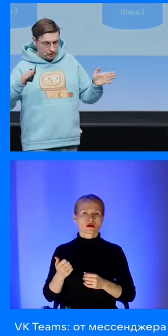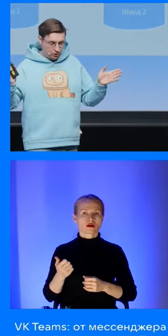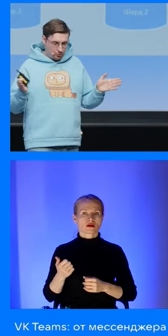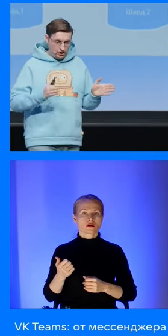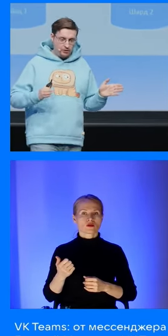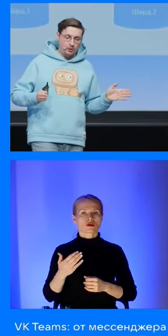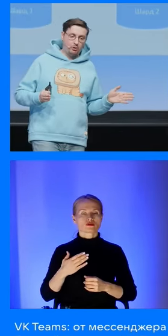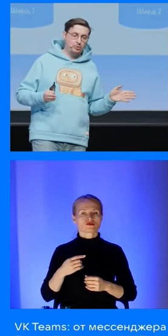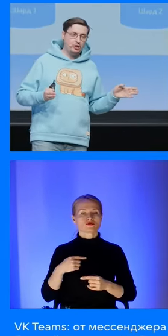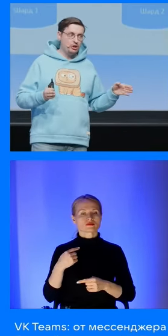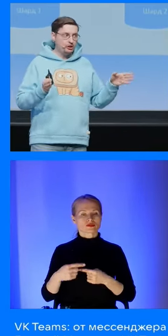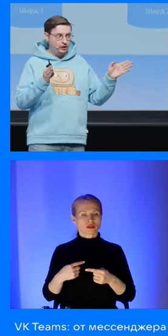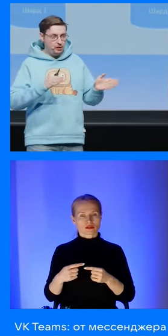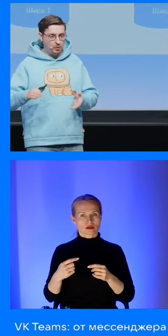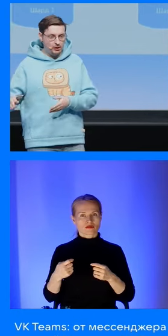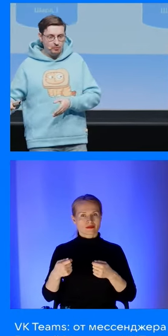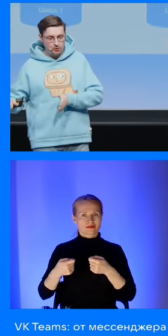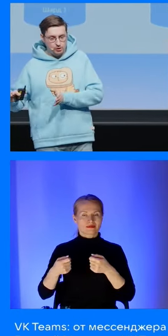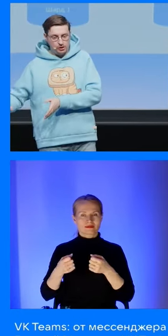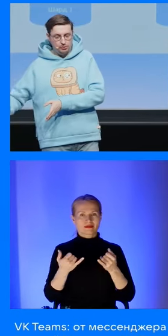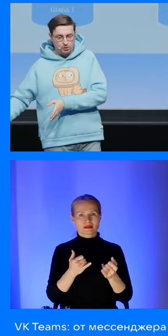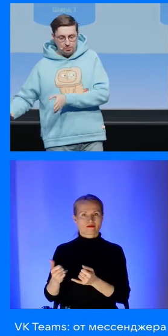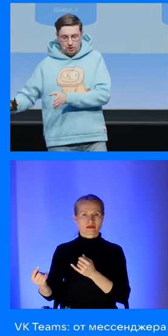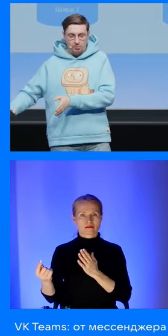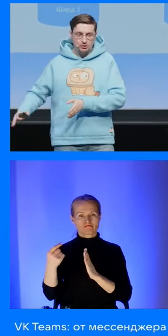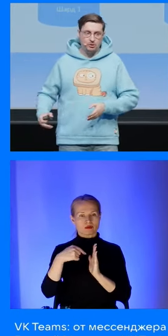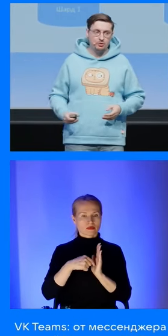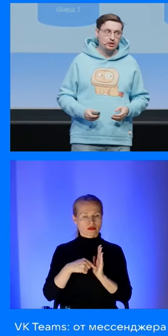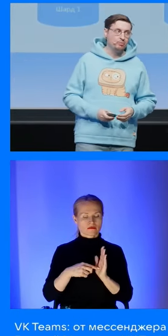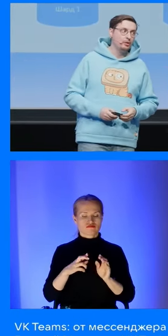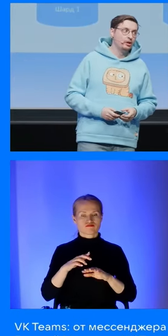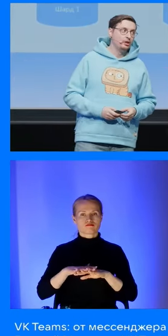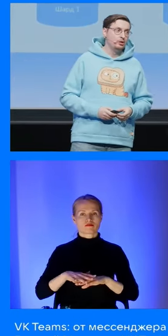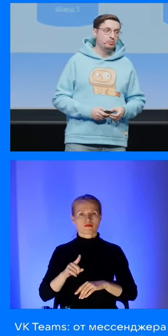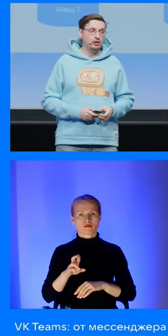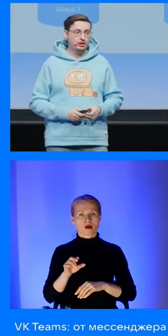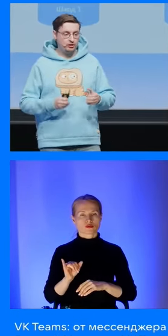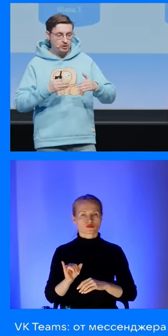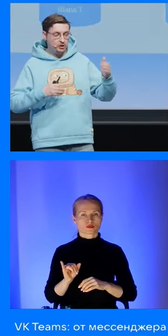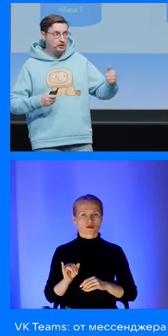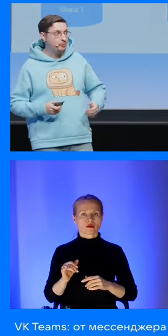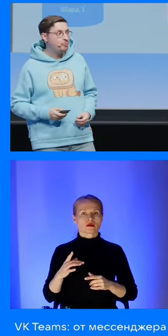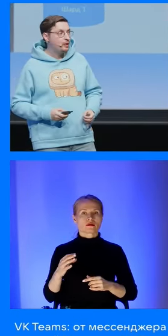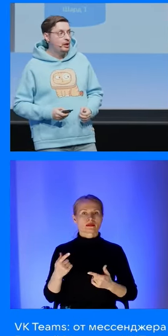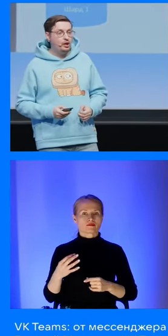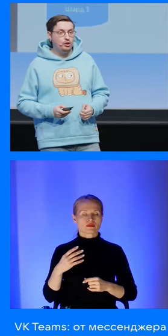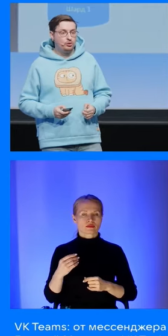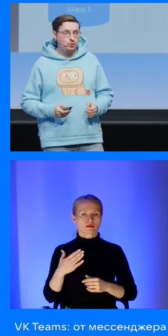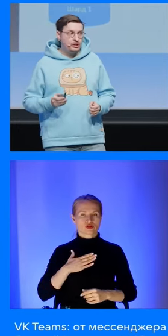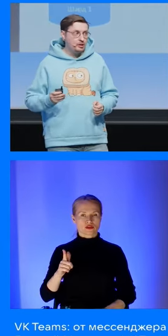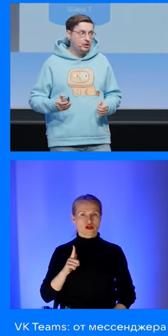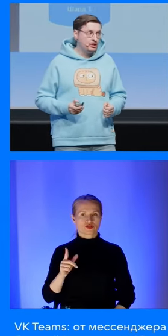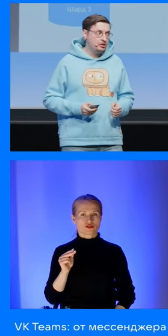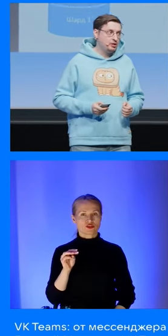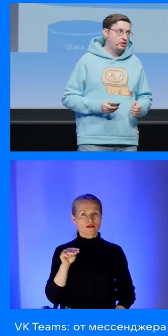как-то через тот же набор сервисов проходит мое сообщение и попадает, по сути дела, в ту же самую там, базу, там же, где и был наш с ним чатик. Но